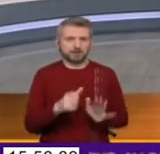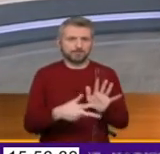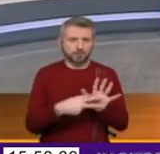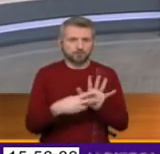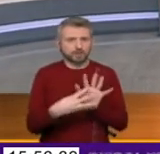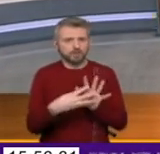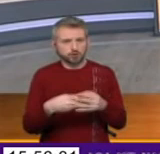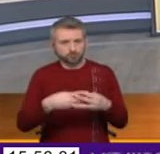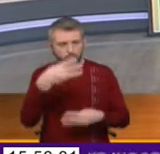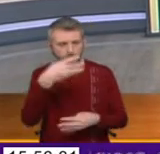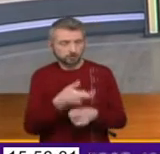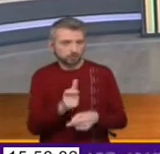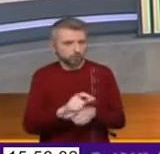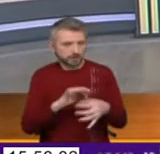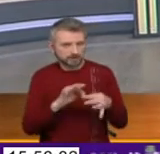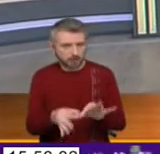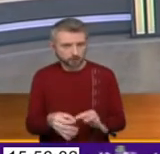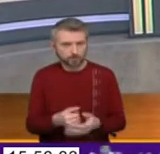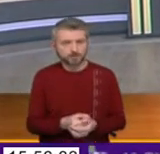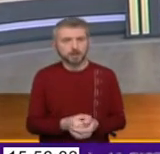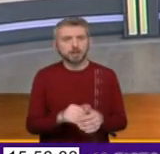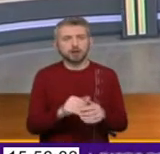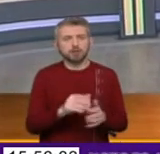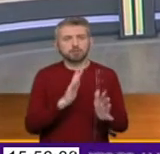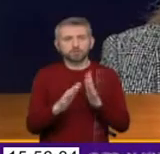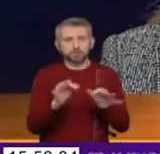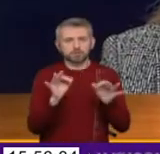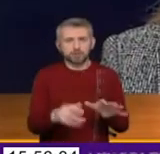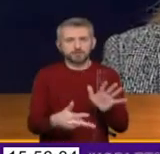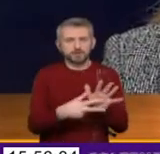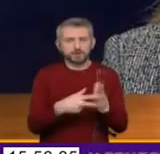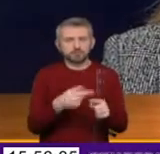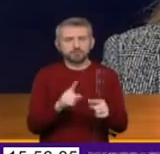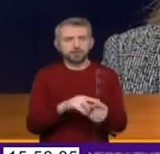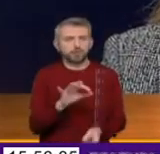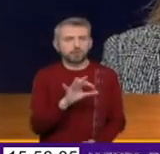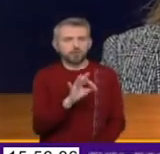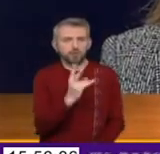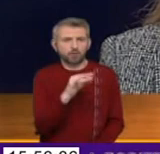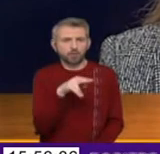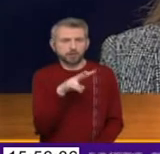це дуже-дуже-дуже складно. Правди 8 – це Олексій Окопний,